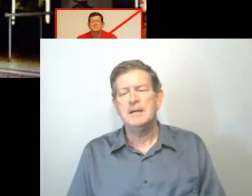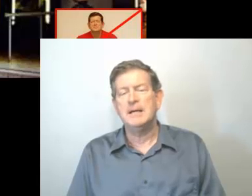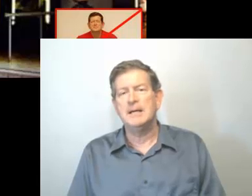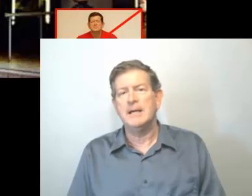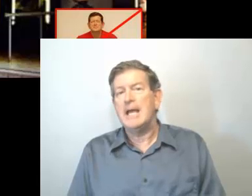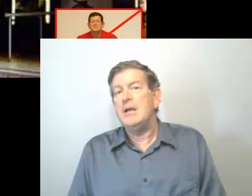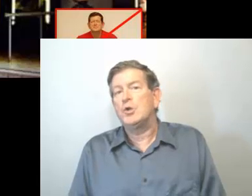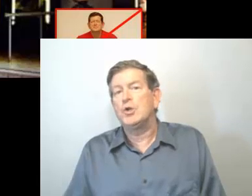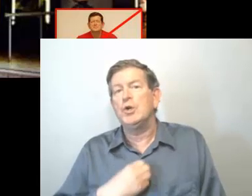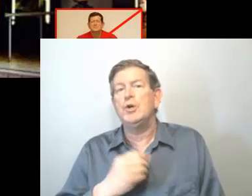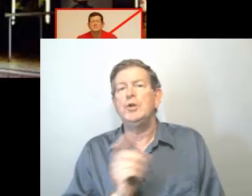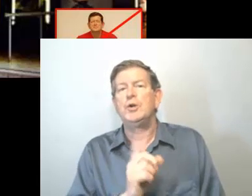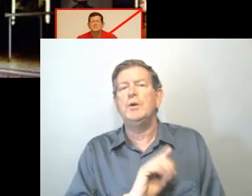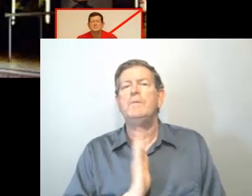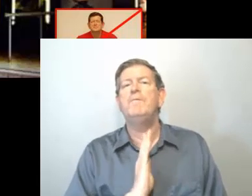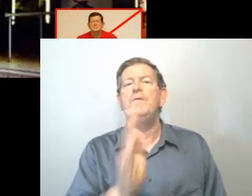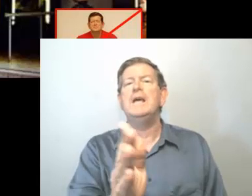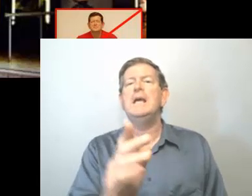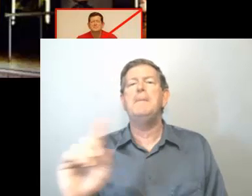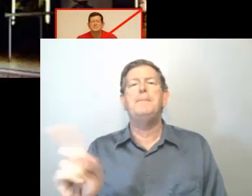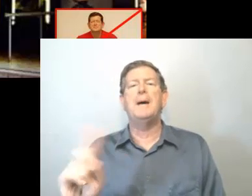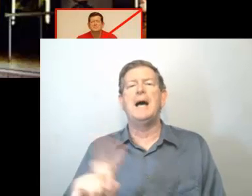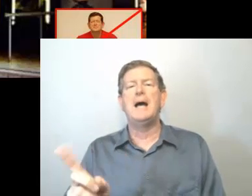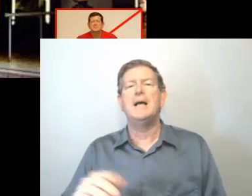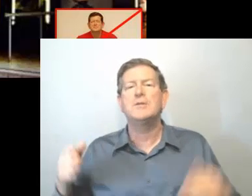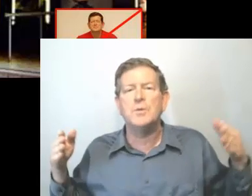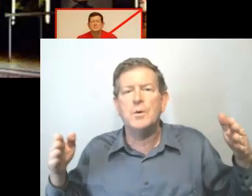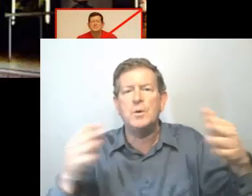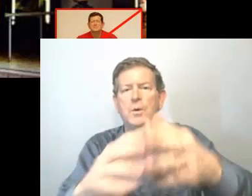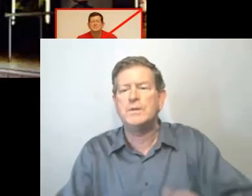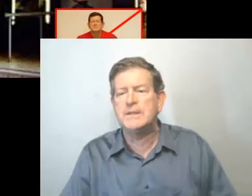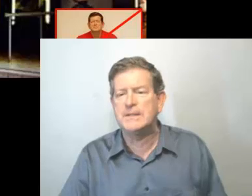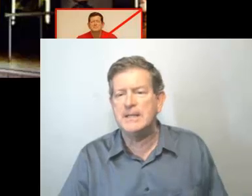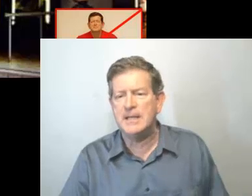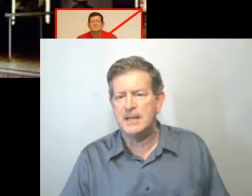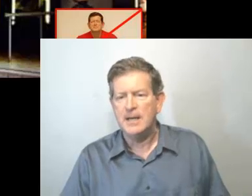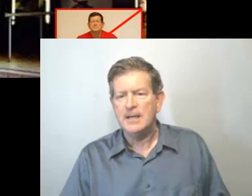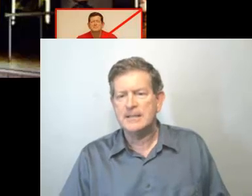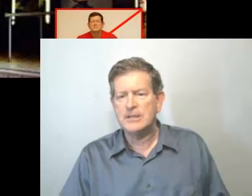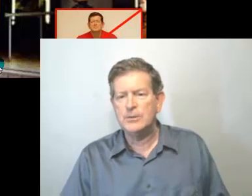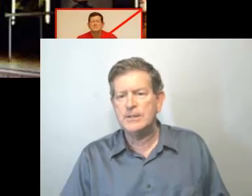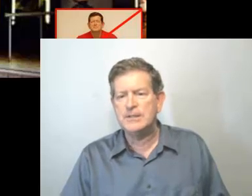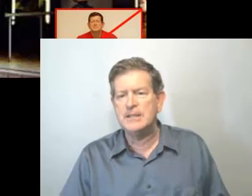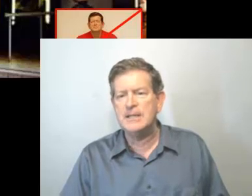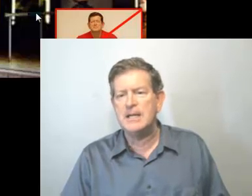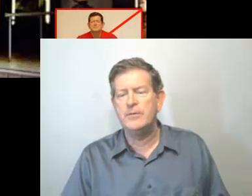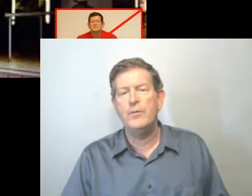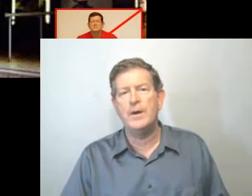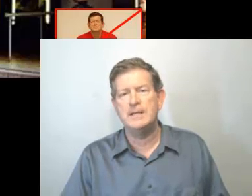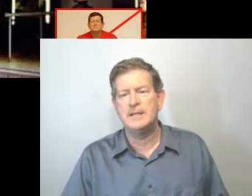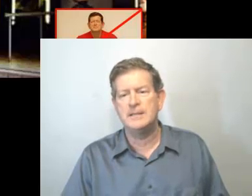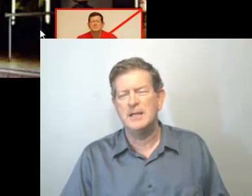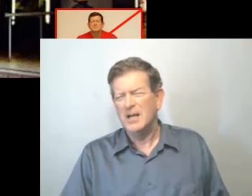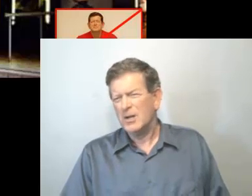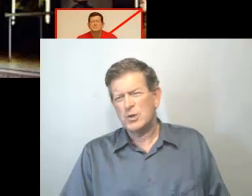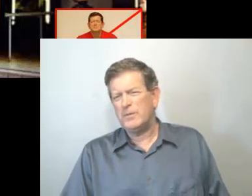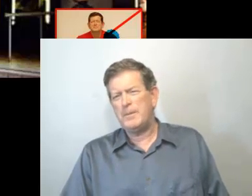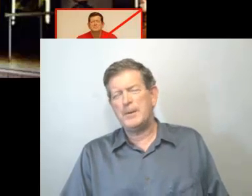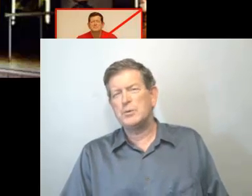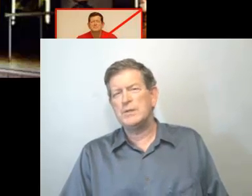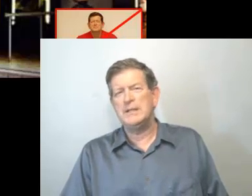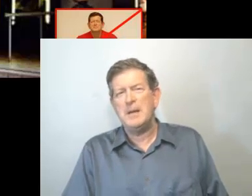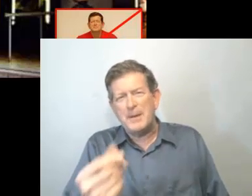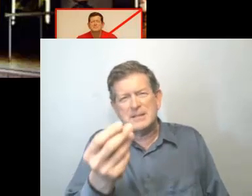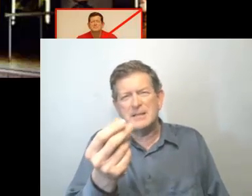télé. Et je ne vais pas au ciné. Ça, c'est le ciné que vous voyez ici. Je